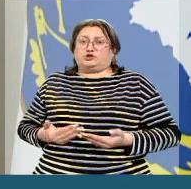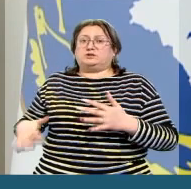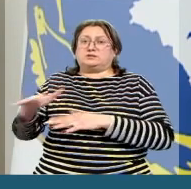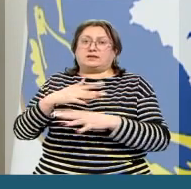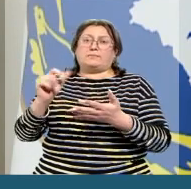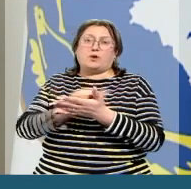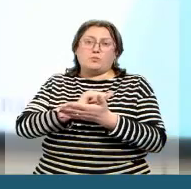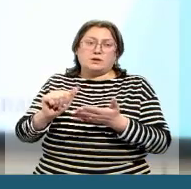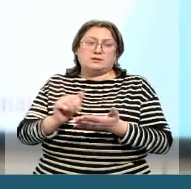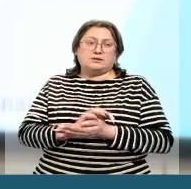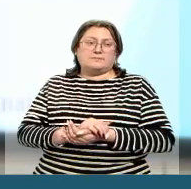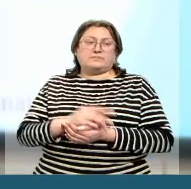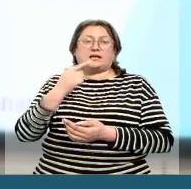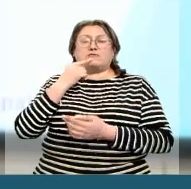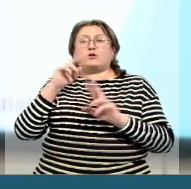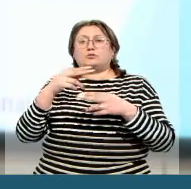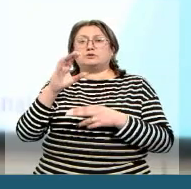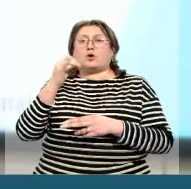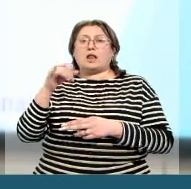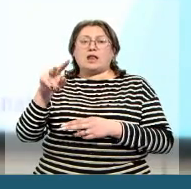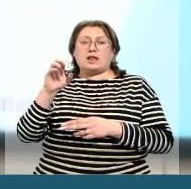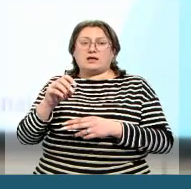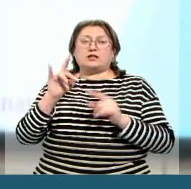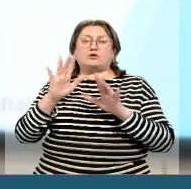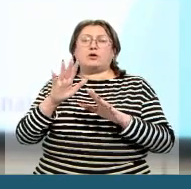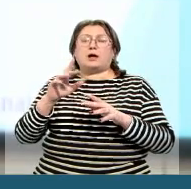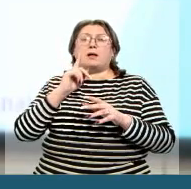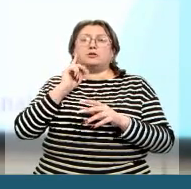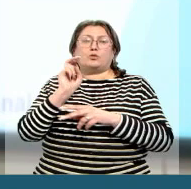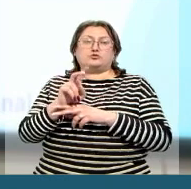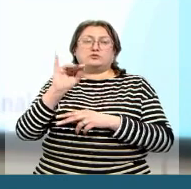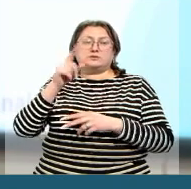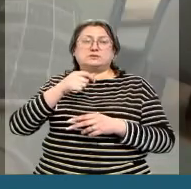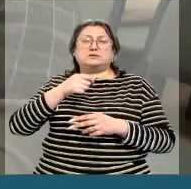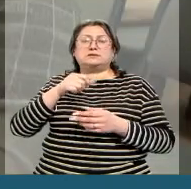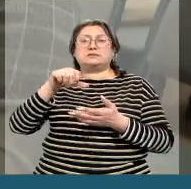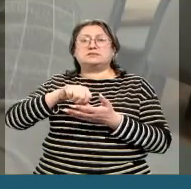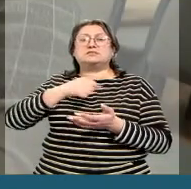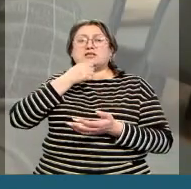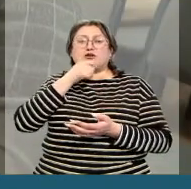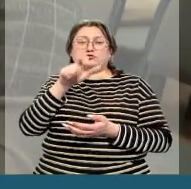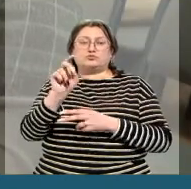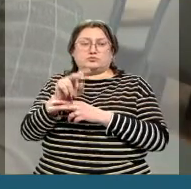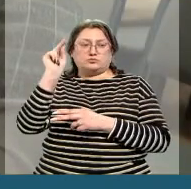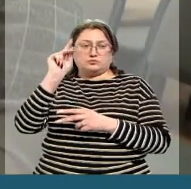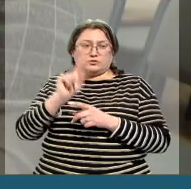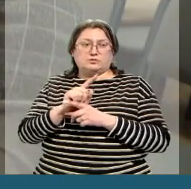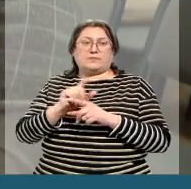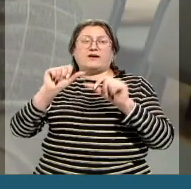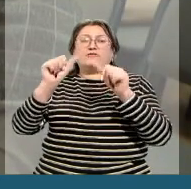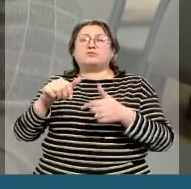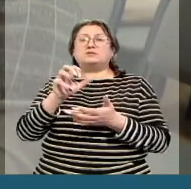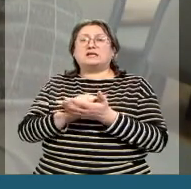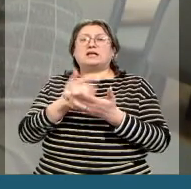в каких-то документах. Языковой клуб «Суиле» посещают не только молодежь города, но и представители старшего поколения. Формат